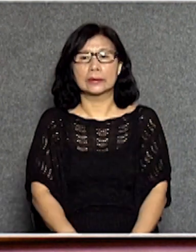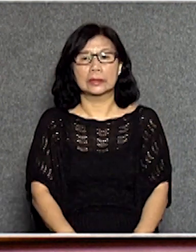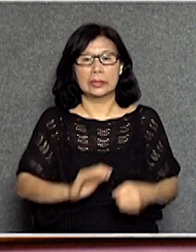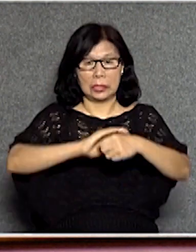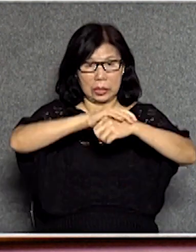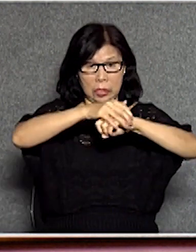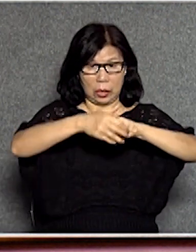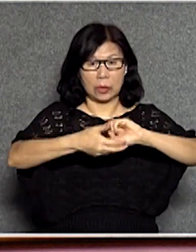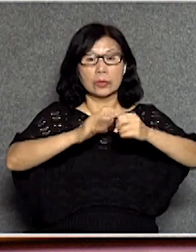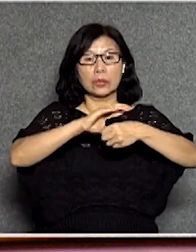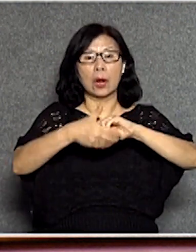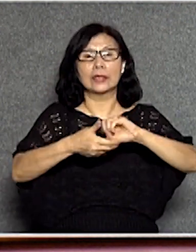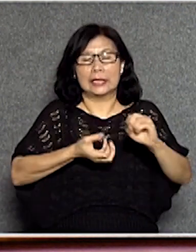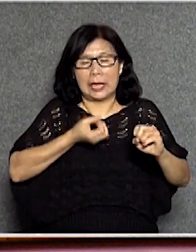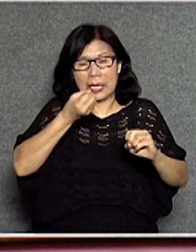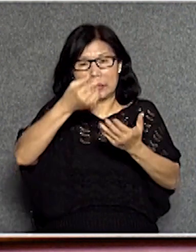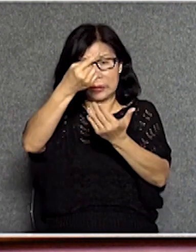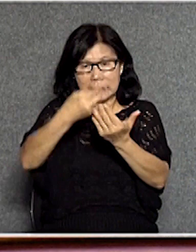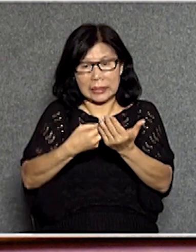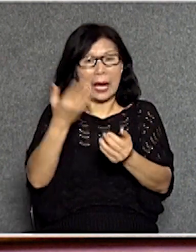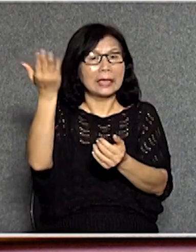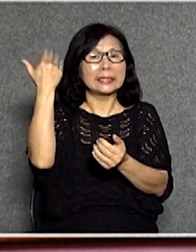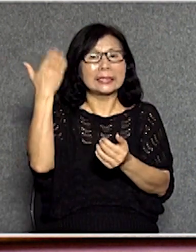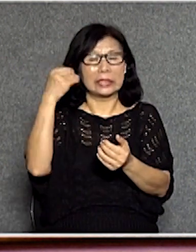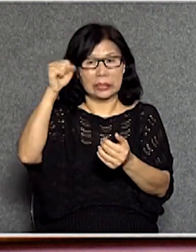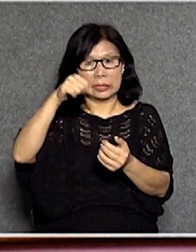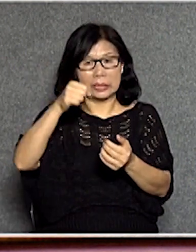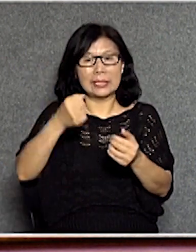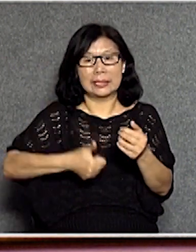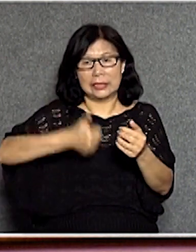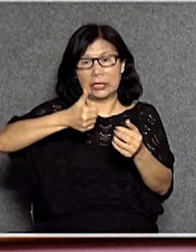的一些成功的例子，聲稱